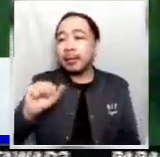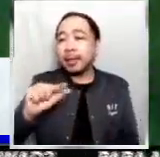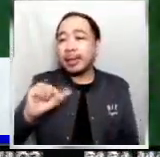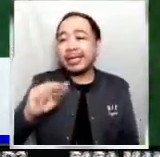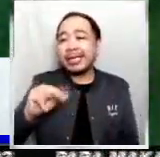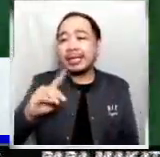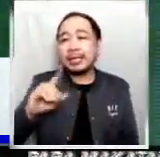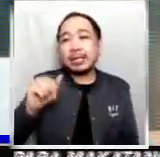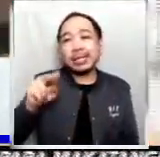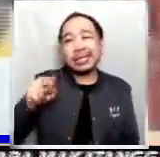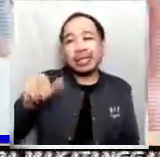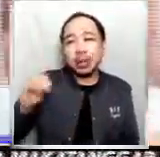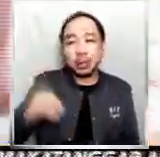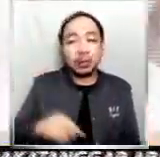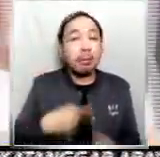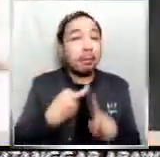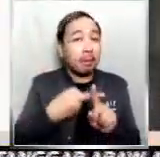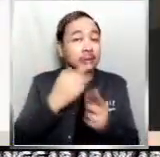At Zamboanga.